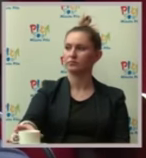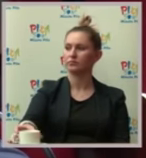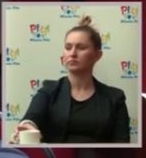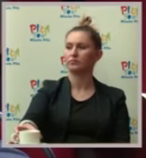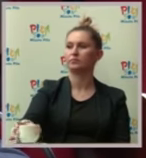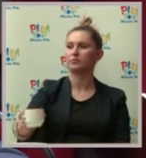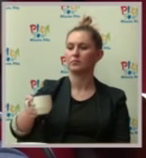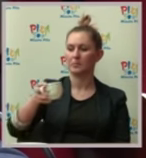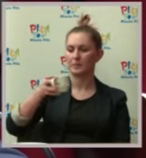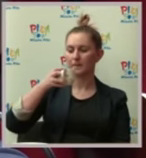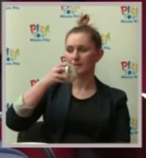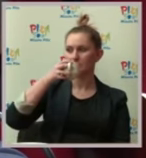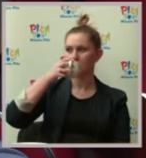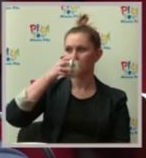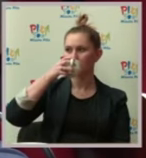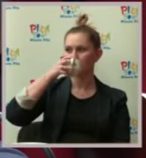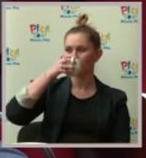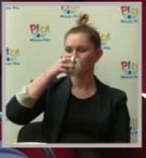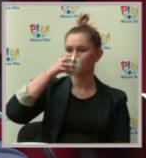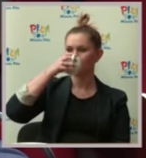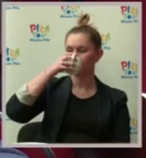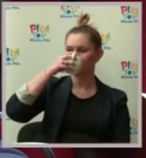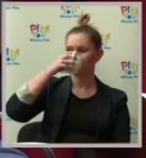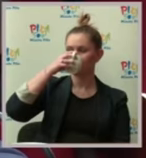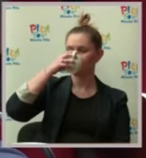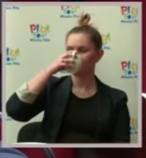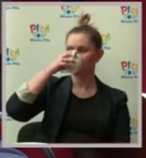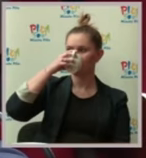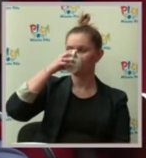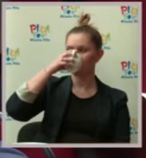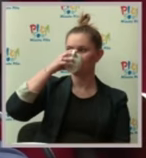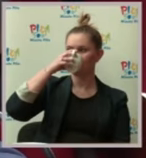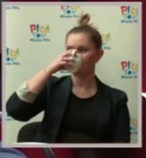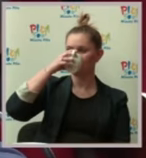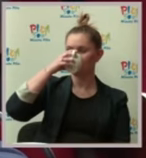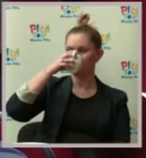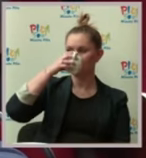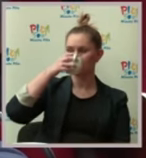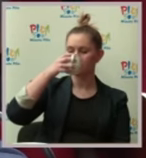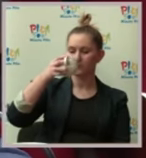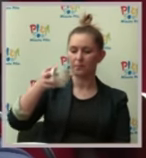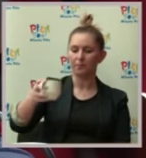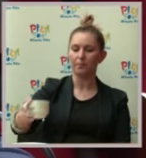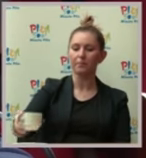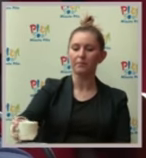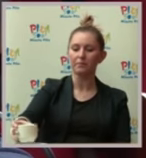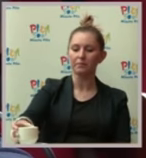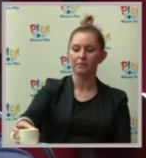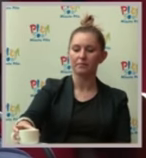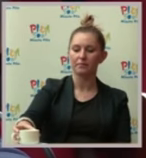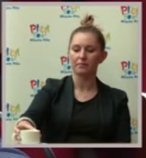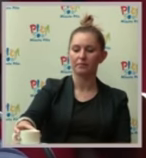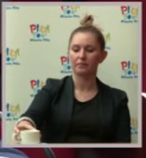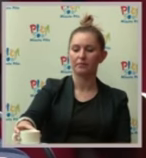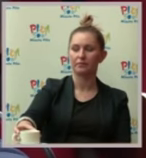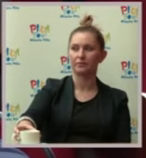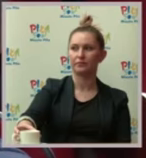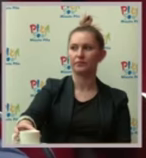że u nas nie tylko można i warto kupować nieruchomości, ale nie ma też obaw takich związanych,